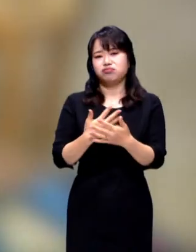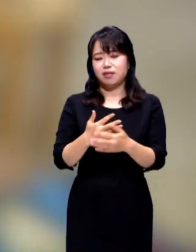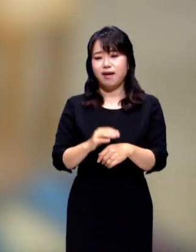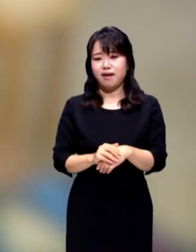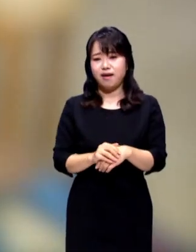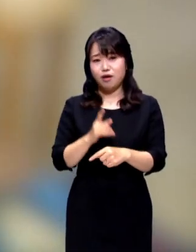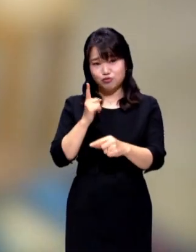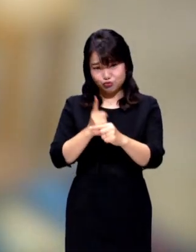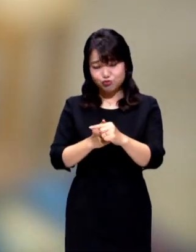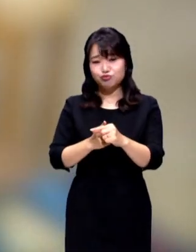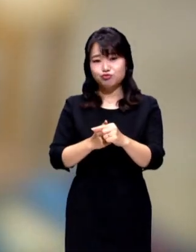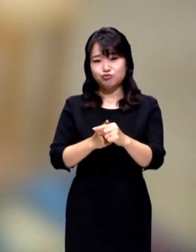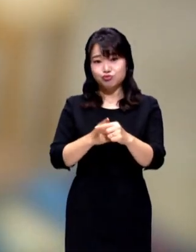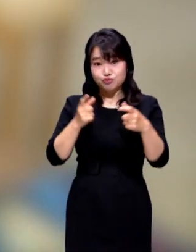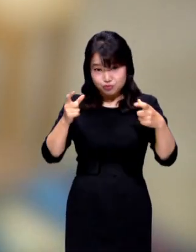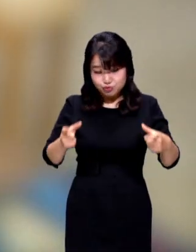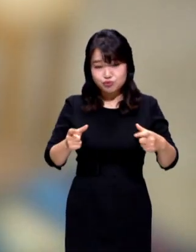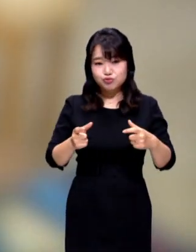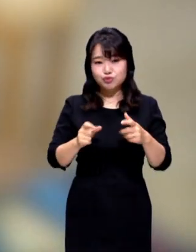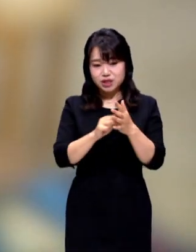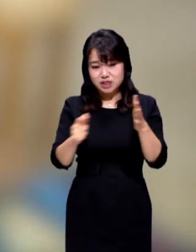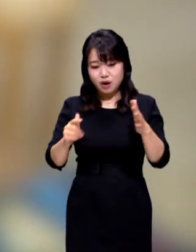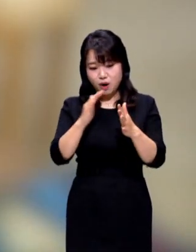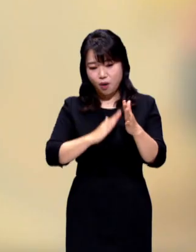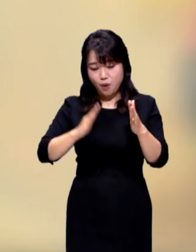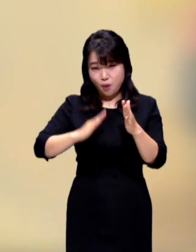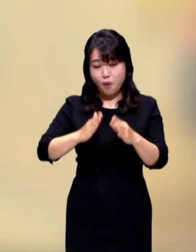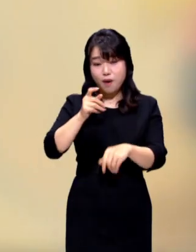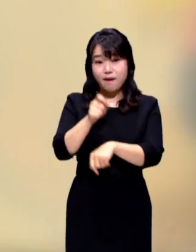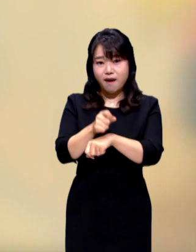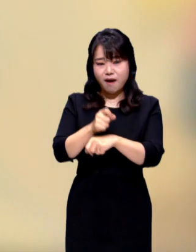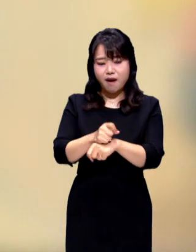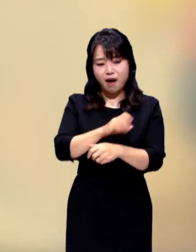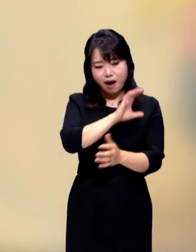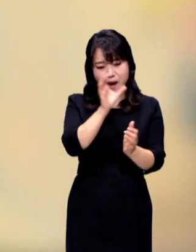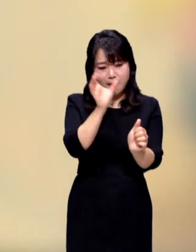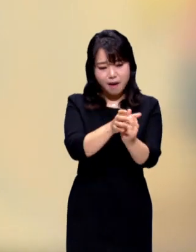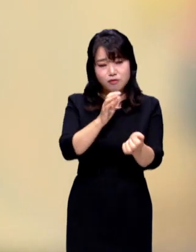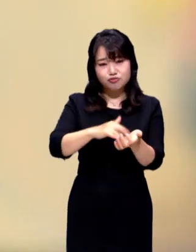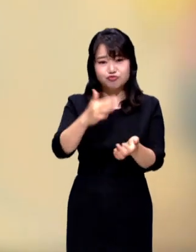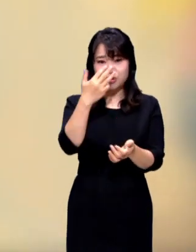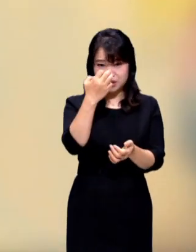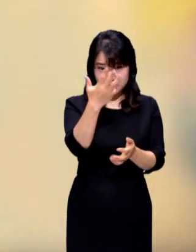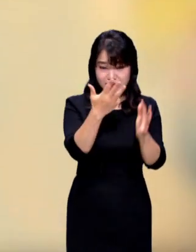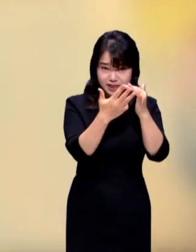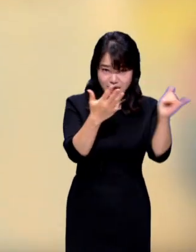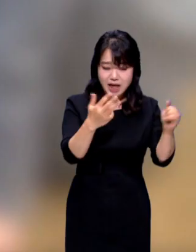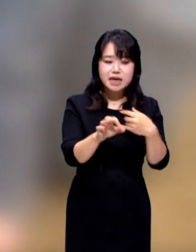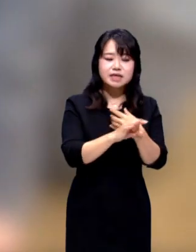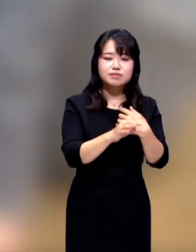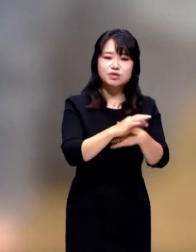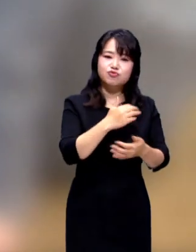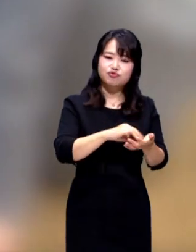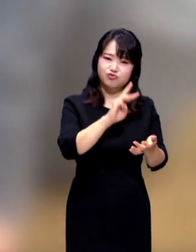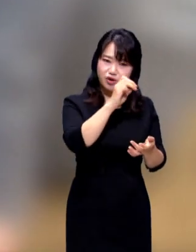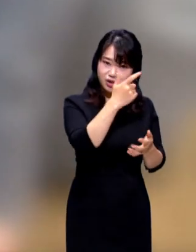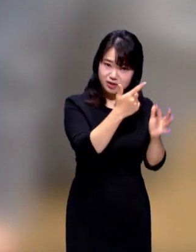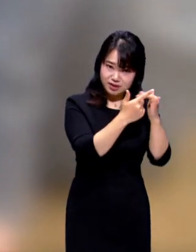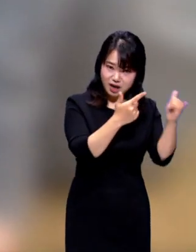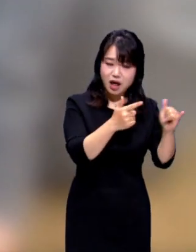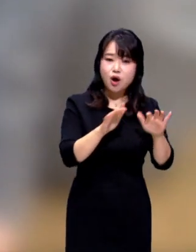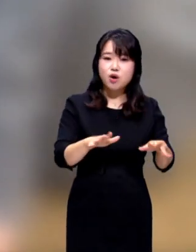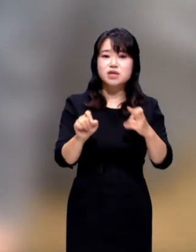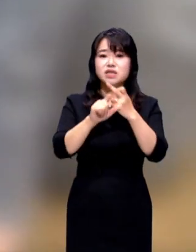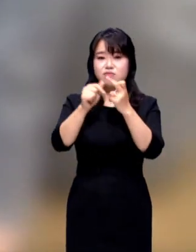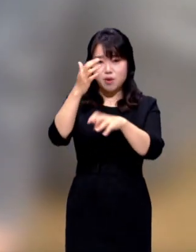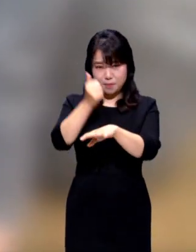중구시설관리공단 내 사회서비스사업단에 소속된 돌봄 종사자들은 88명, 이 가운데 계약직은 36명으로 올해